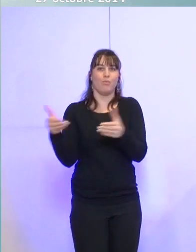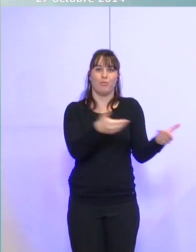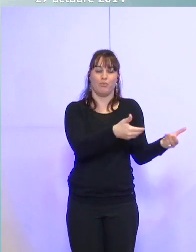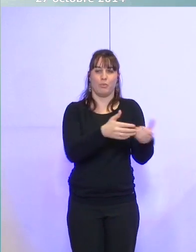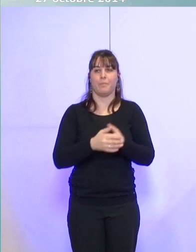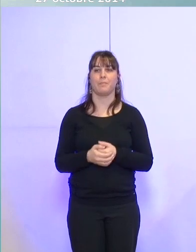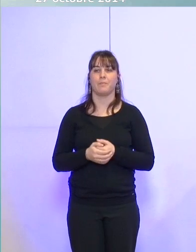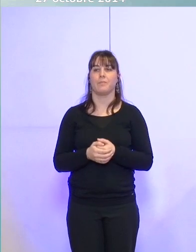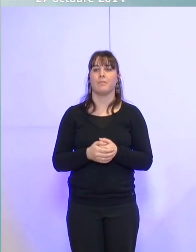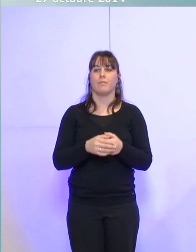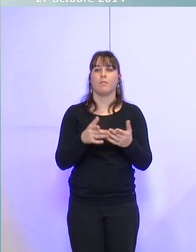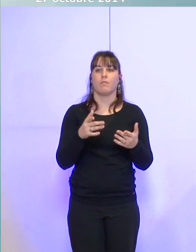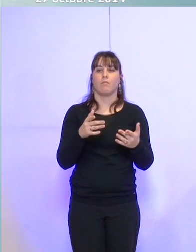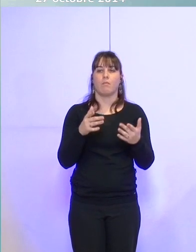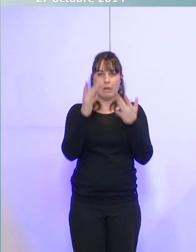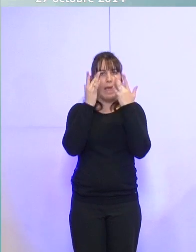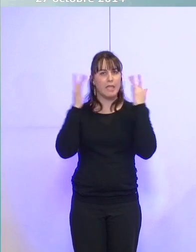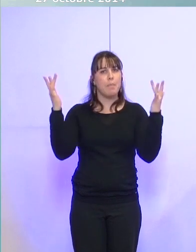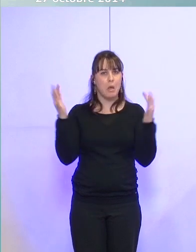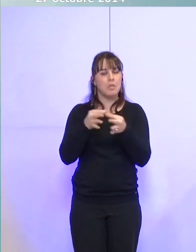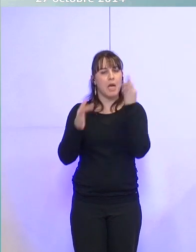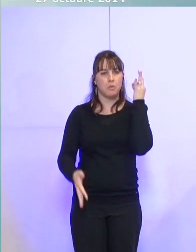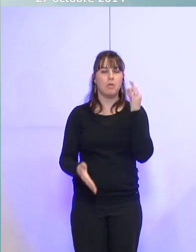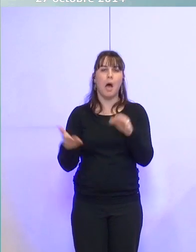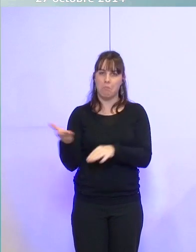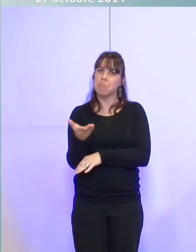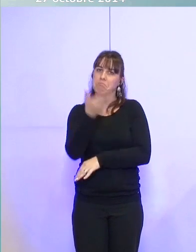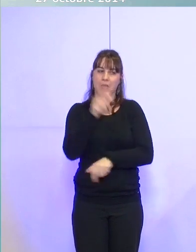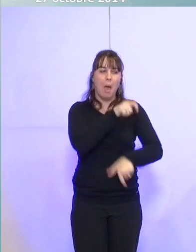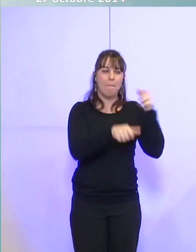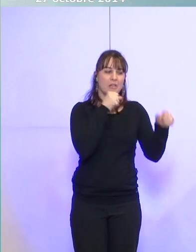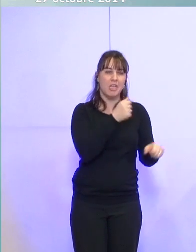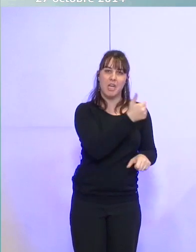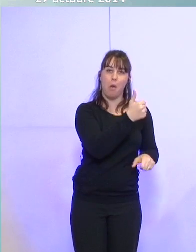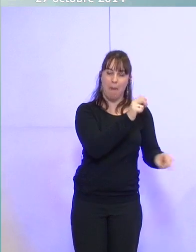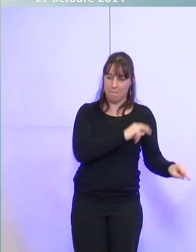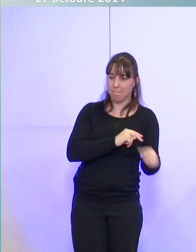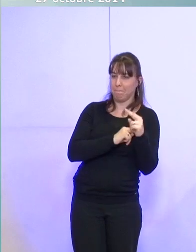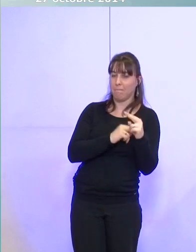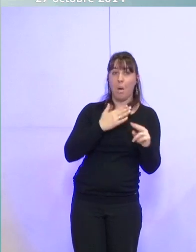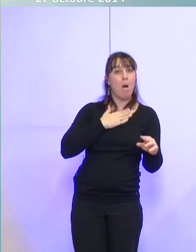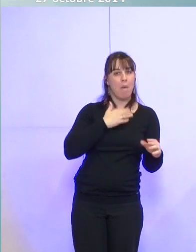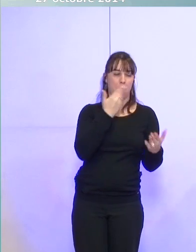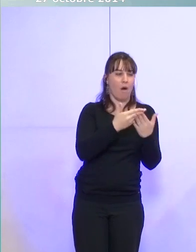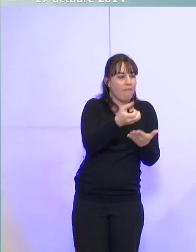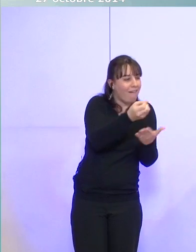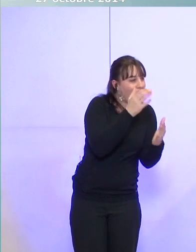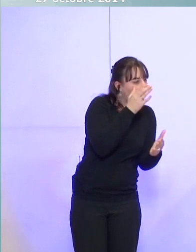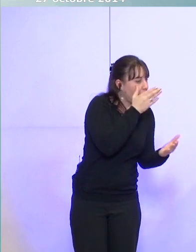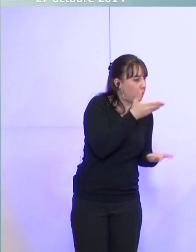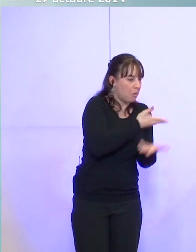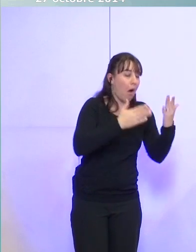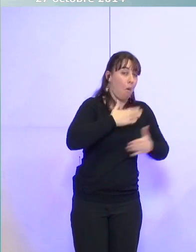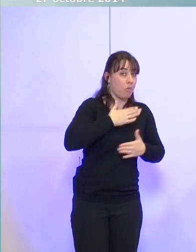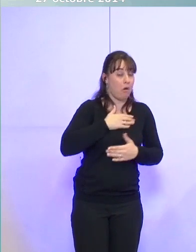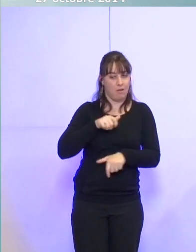Cette expérience a été concluante tant du point de vue des personnes âgées, comme je peux en témoigner, et du point de vue des enfants et des personnels